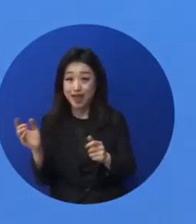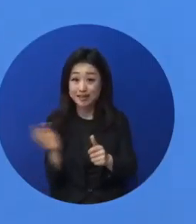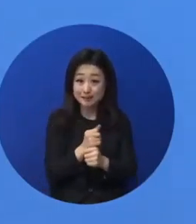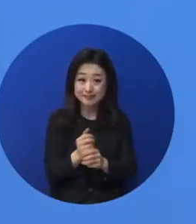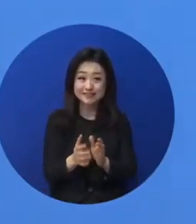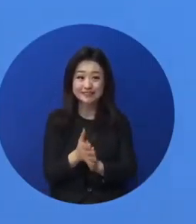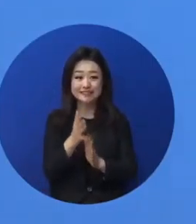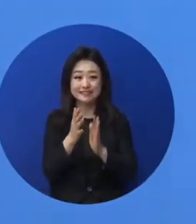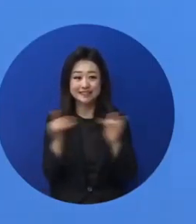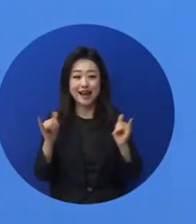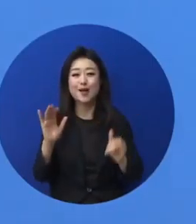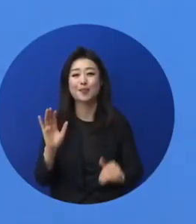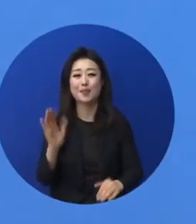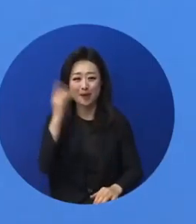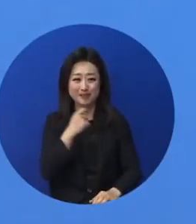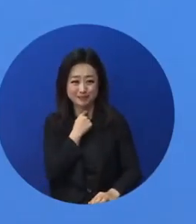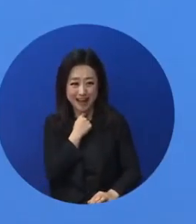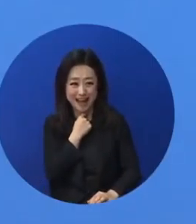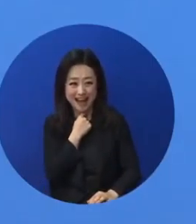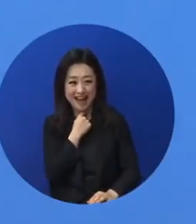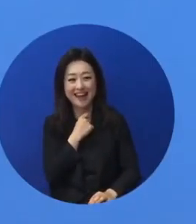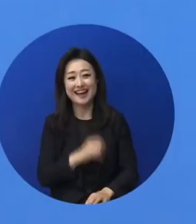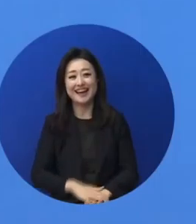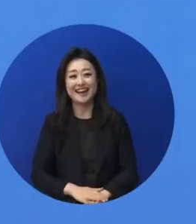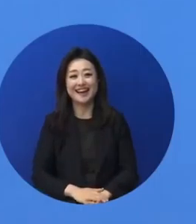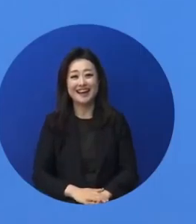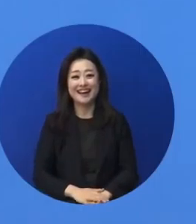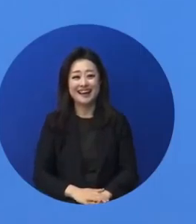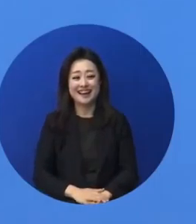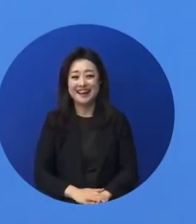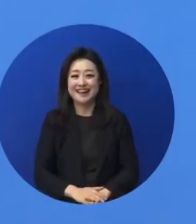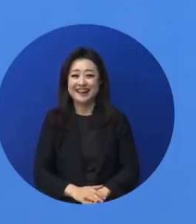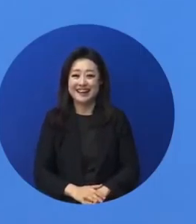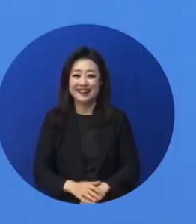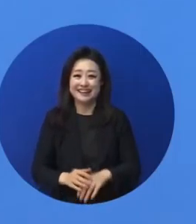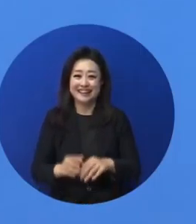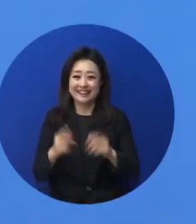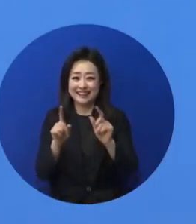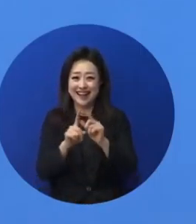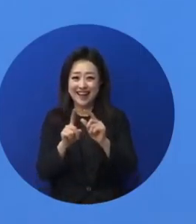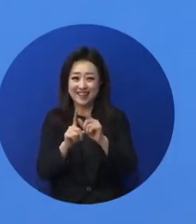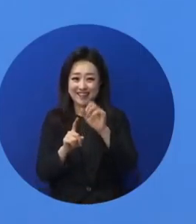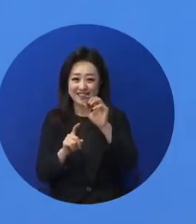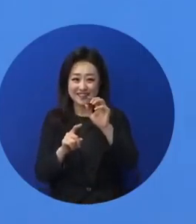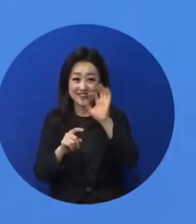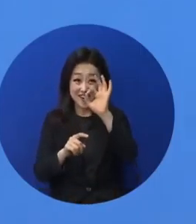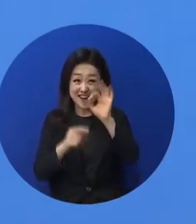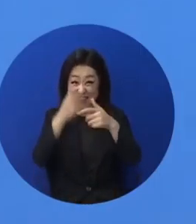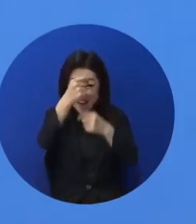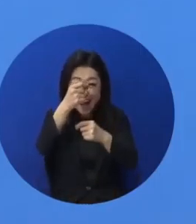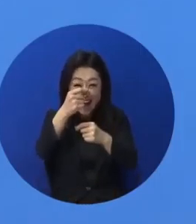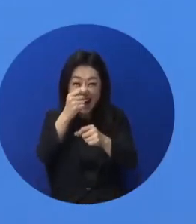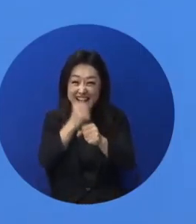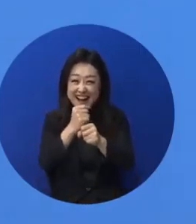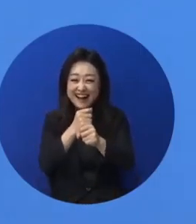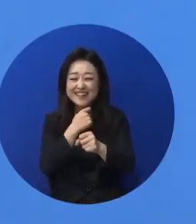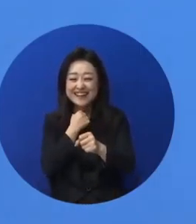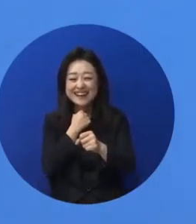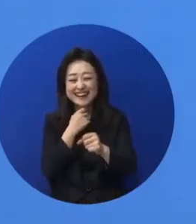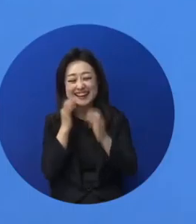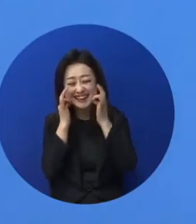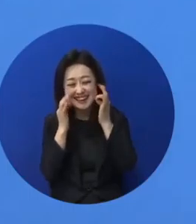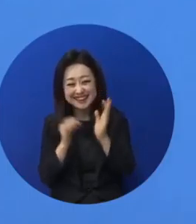시장이 되고 싶습니다. 아, 그래서 시장은 뺐는데 사실은 시장은 위기 막고 기회 잡는 뭐 이래도 됩니다.